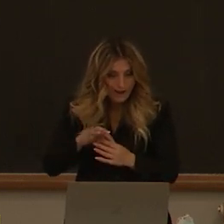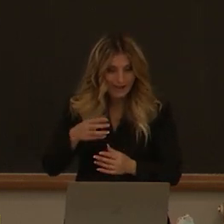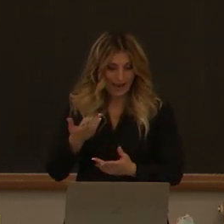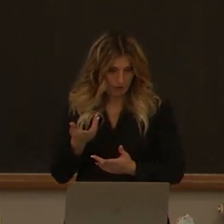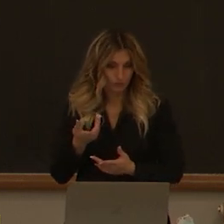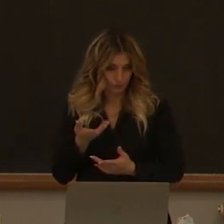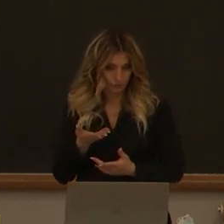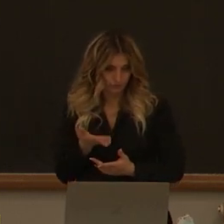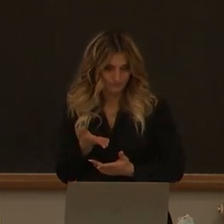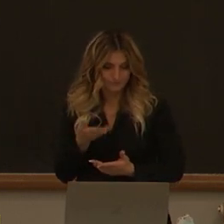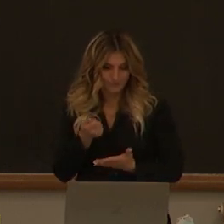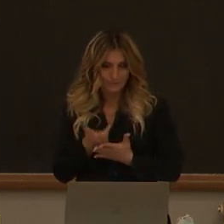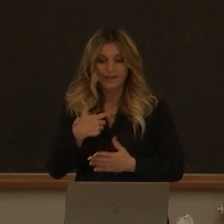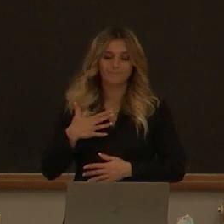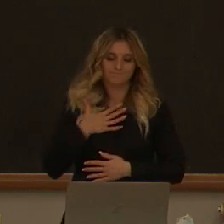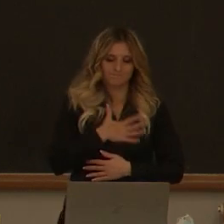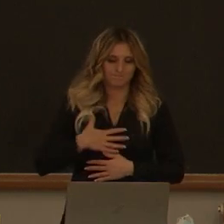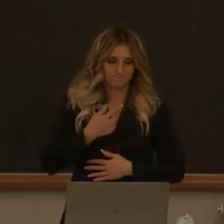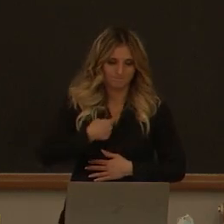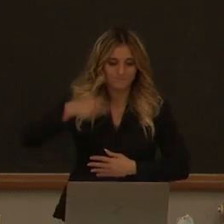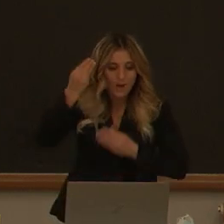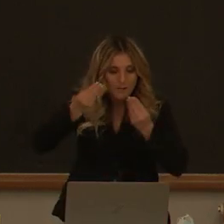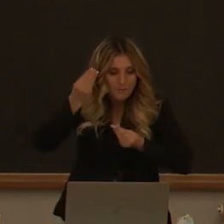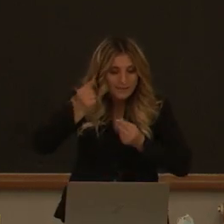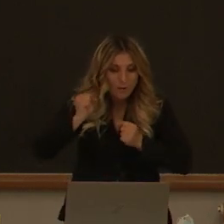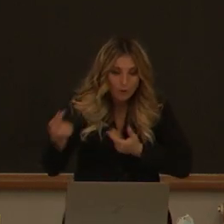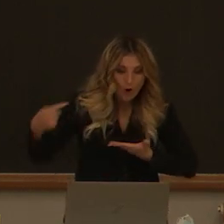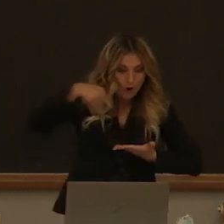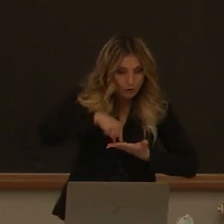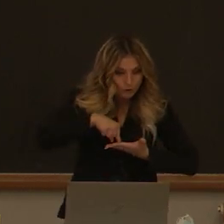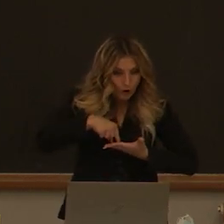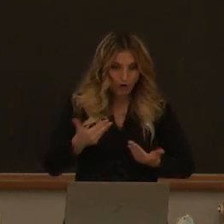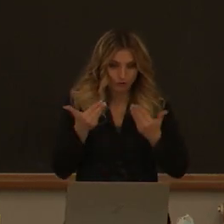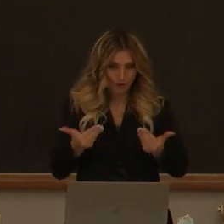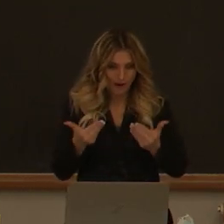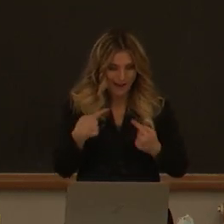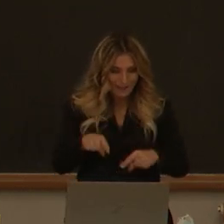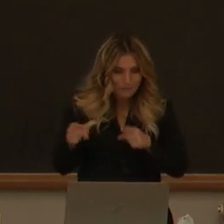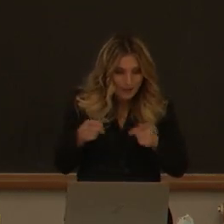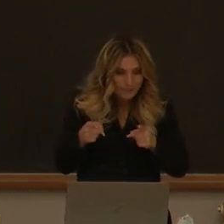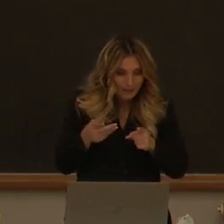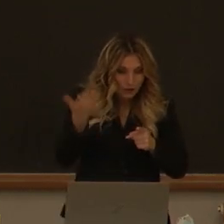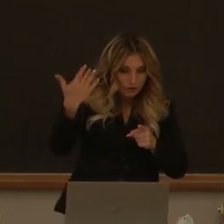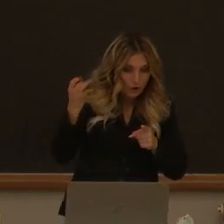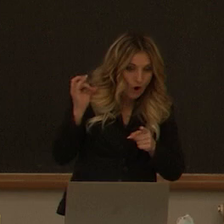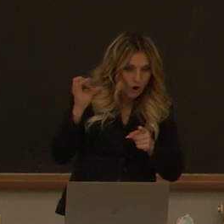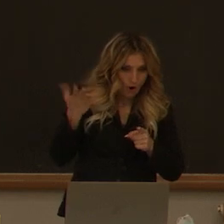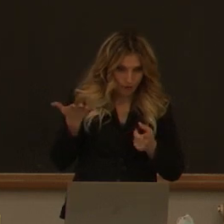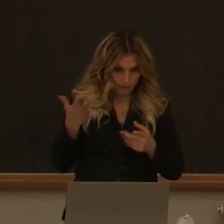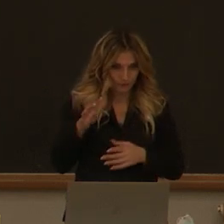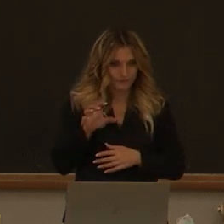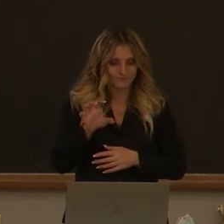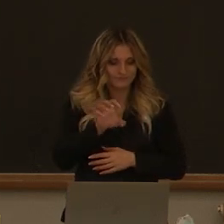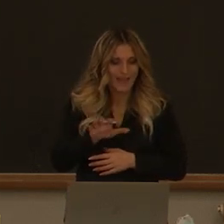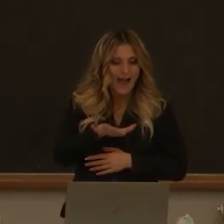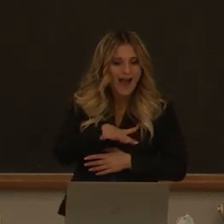è entusiasmante pensare che possa tornare quel periodo così d'oro per queste aree interne, no?